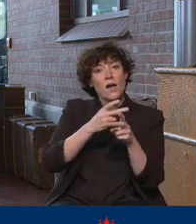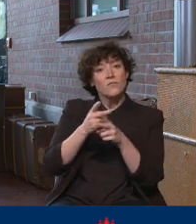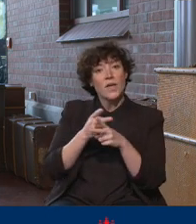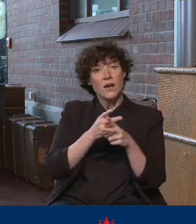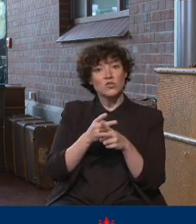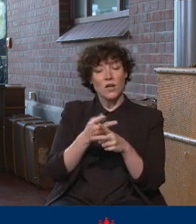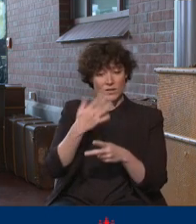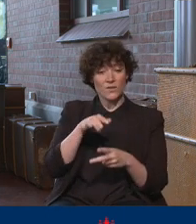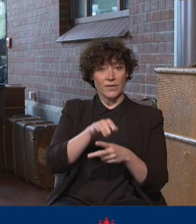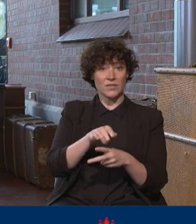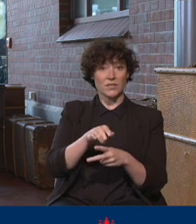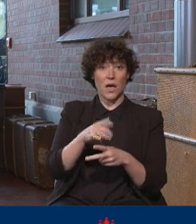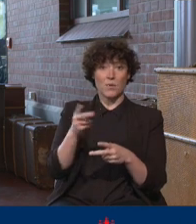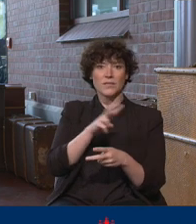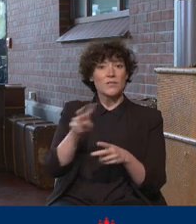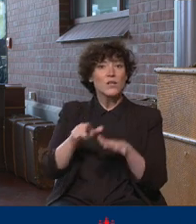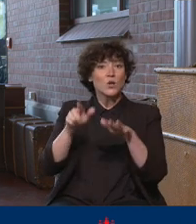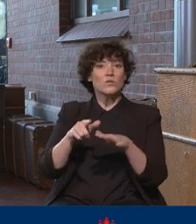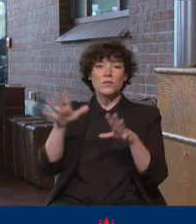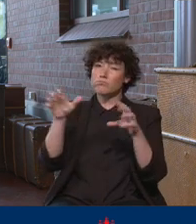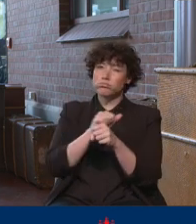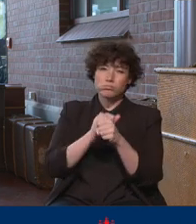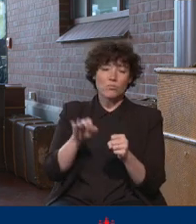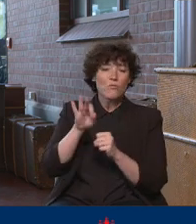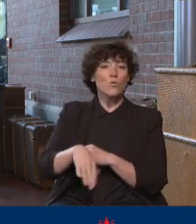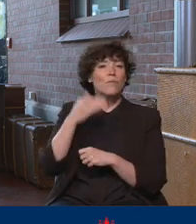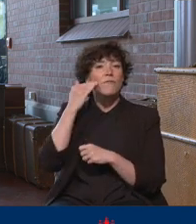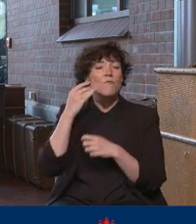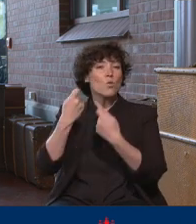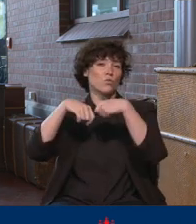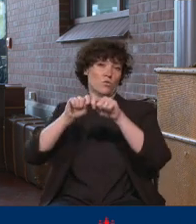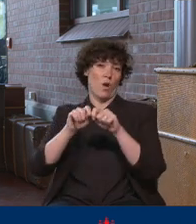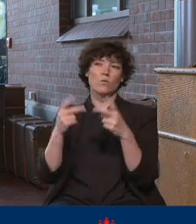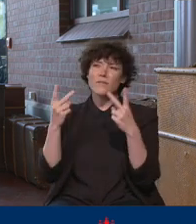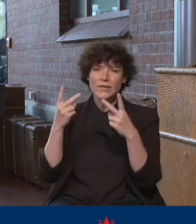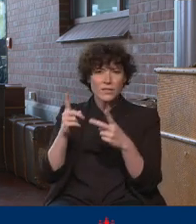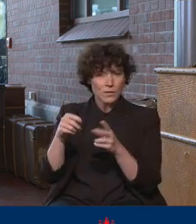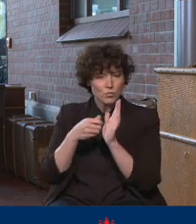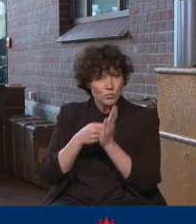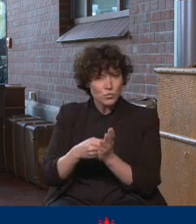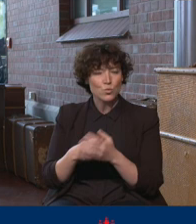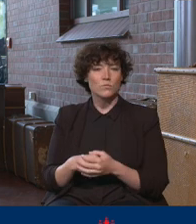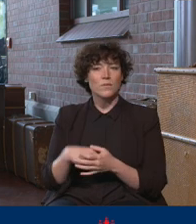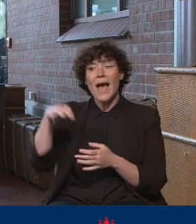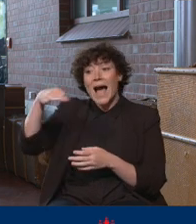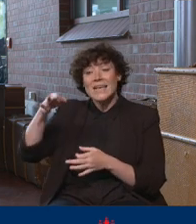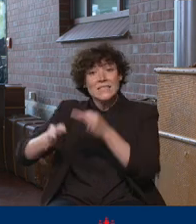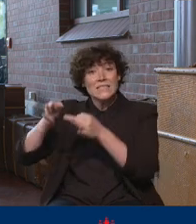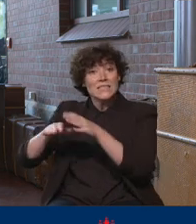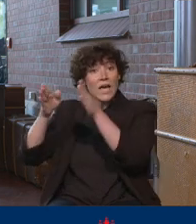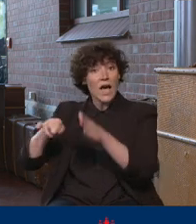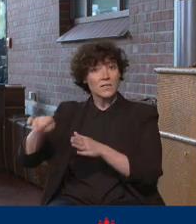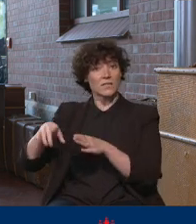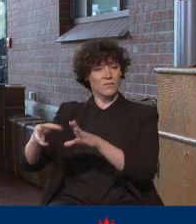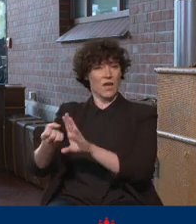abgerissen worden für wohnungsbau auch wichtig unser einziges theater wird uns jetzt genommen und wir haben